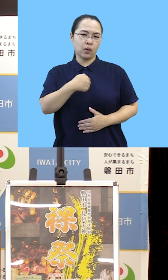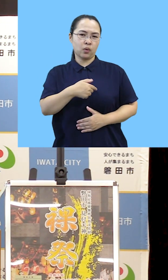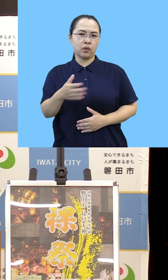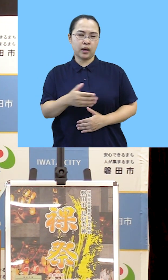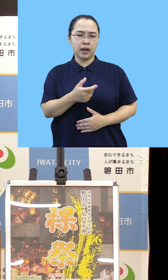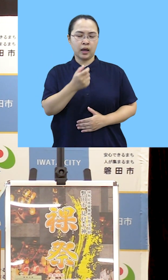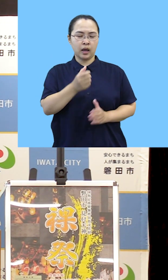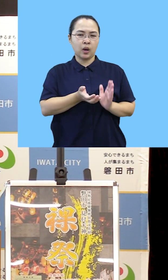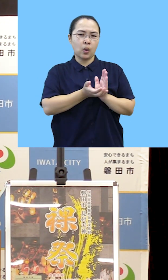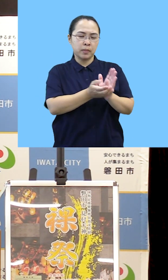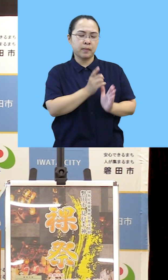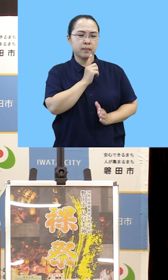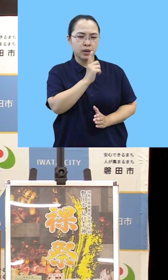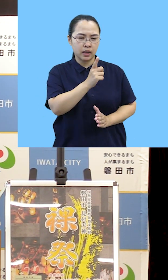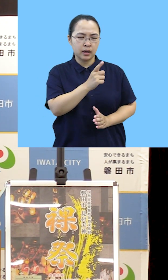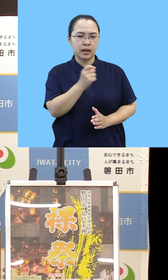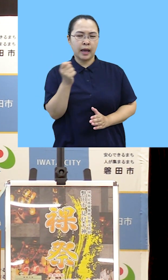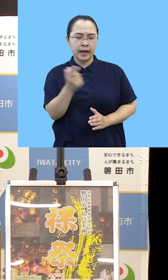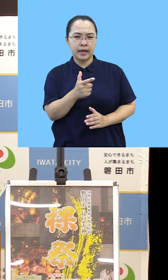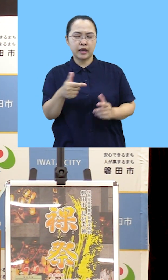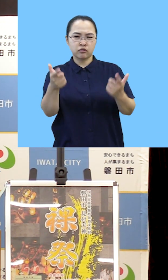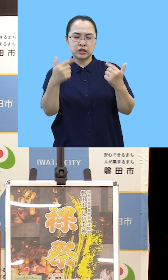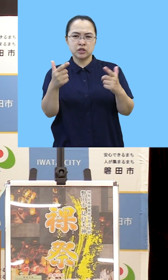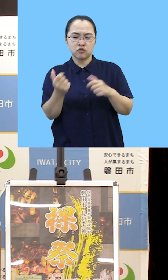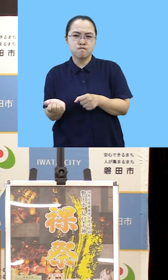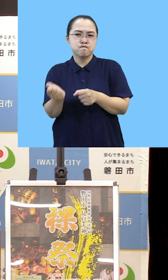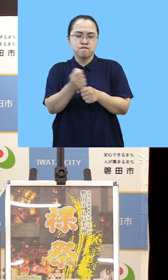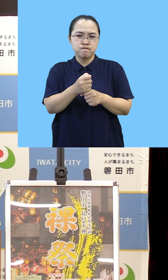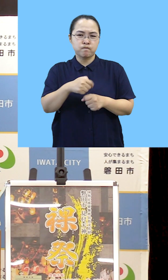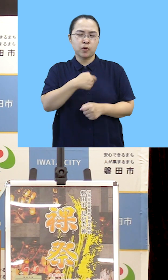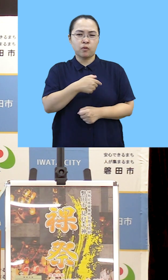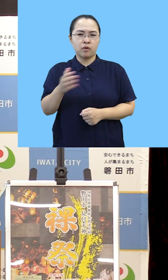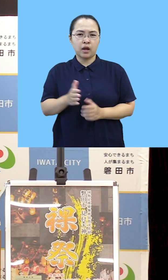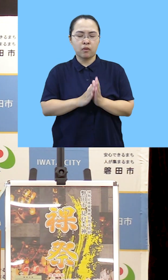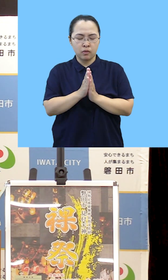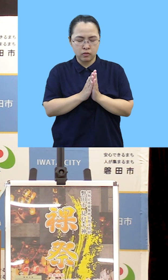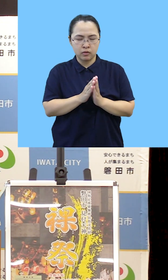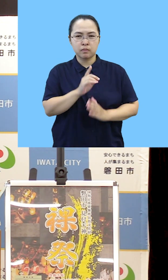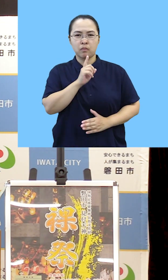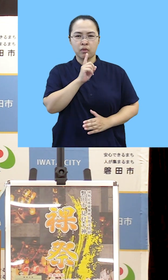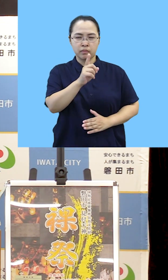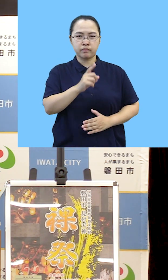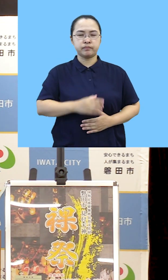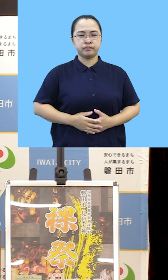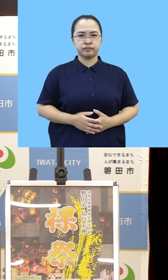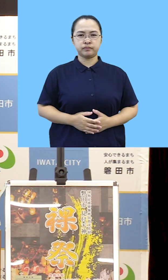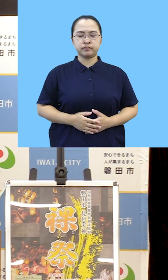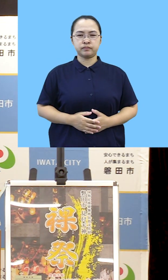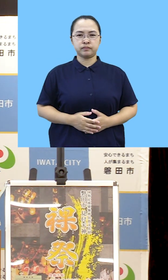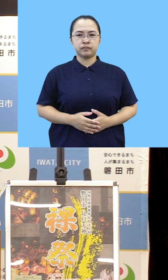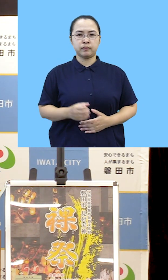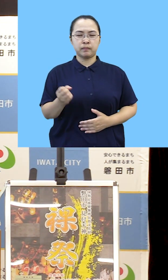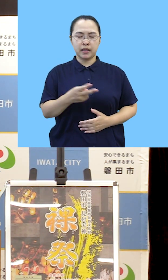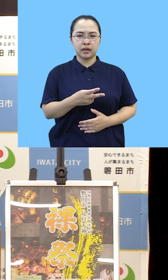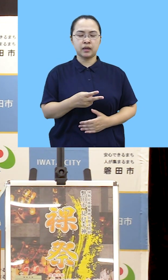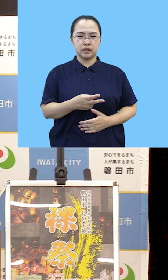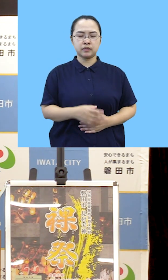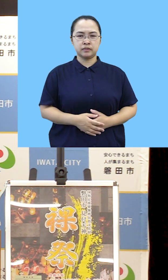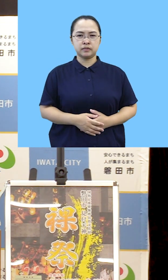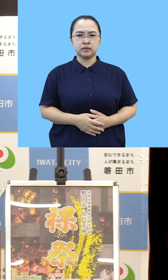見舞い申し上げます。一刻も早く日常が戻ることを心からお祈り申し上げたいというふうに思います。またそうした中